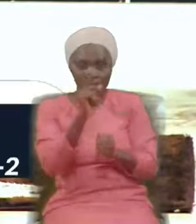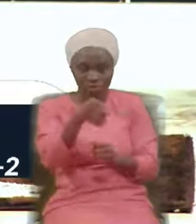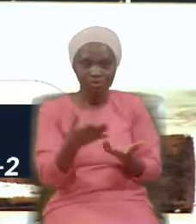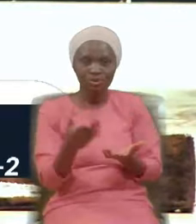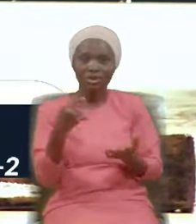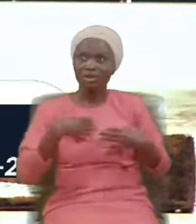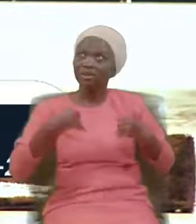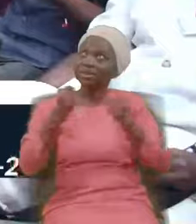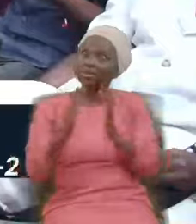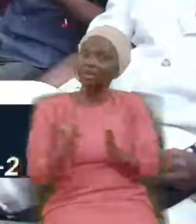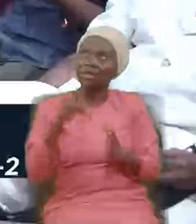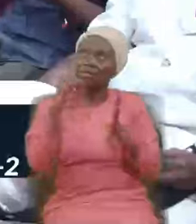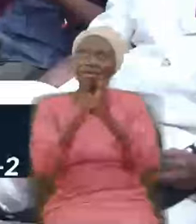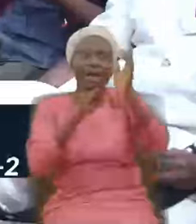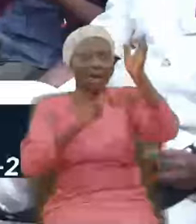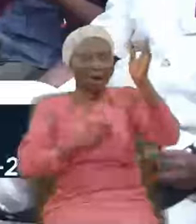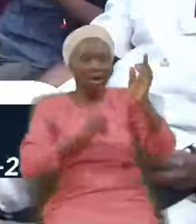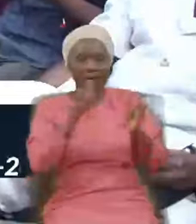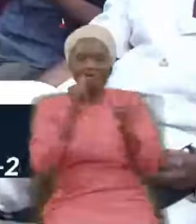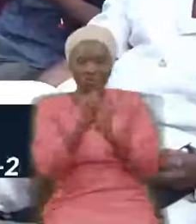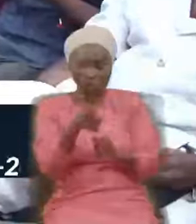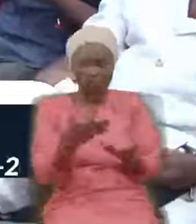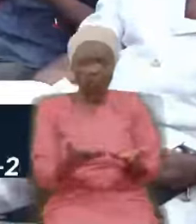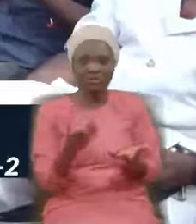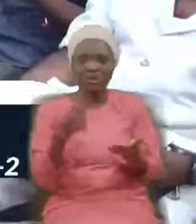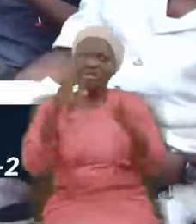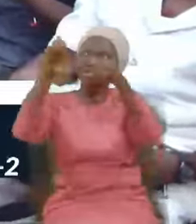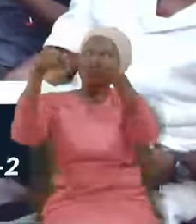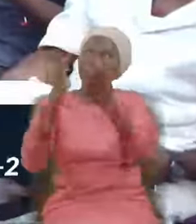Le Guérisseur dit, « Je suis avec toi. »